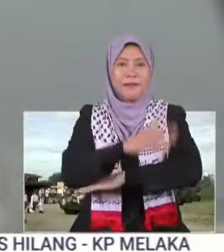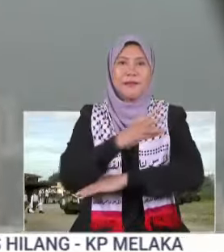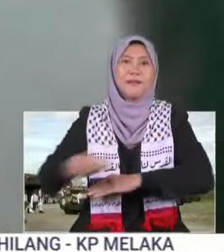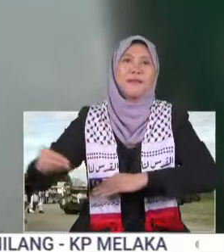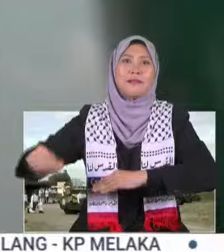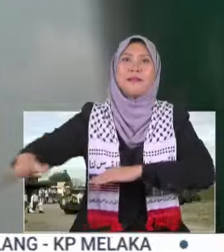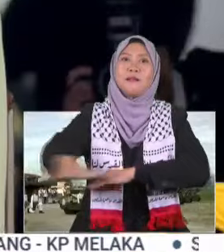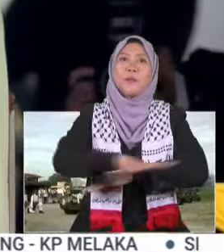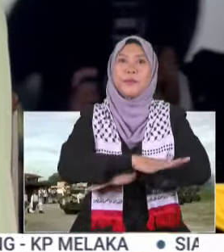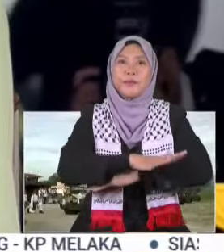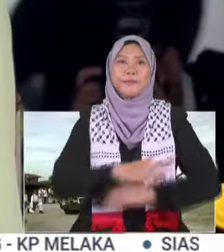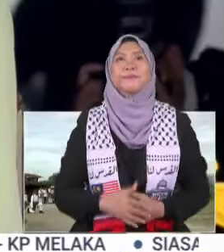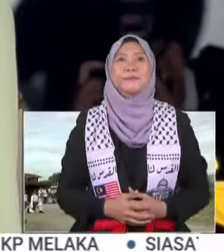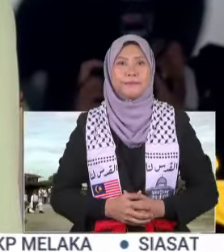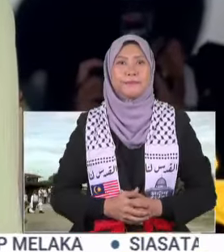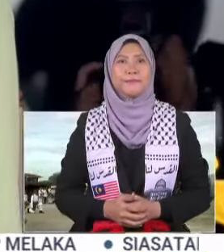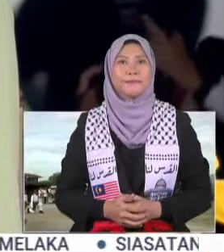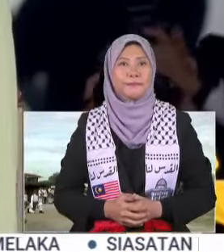laut